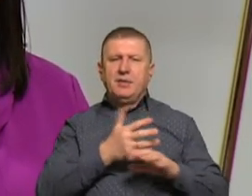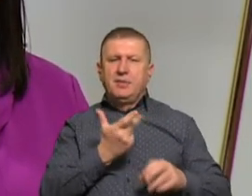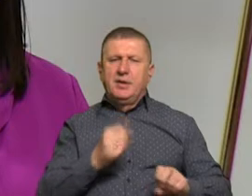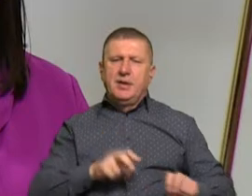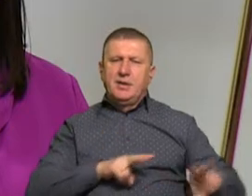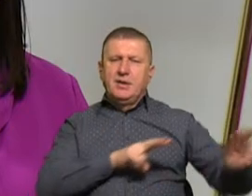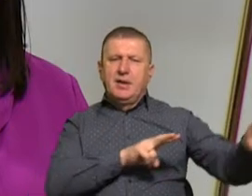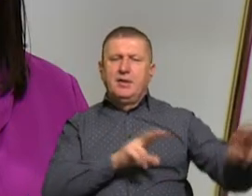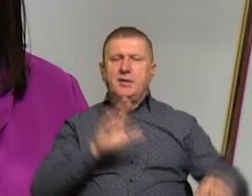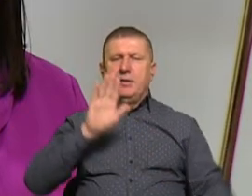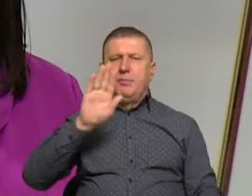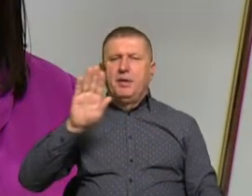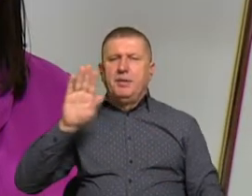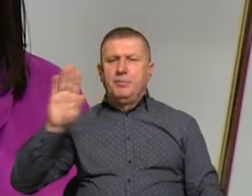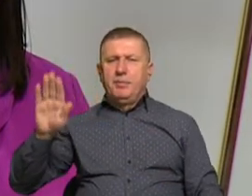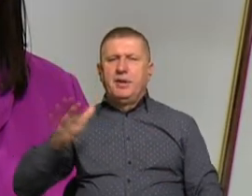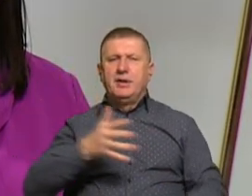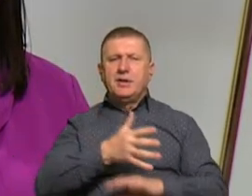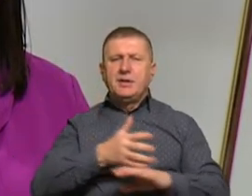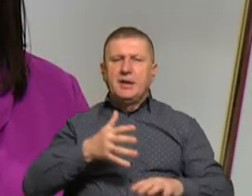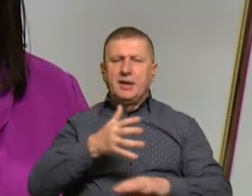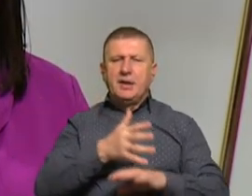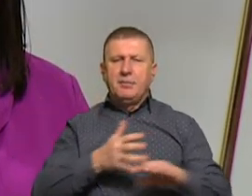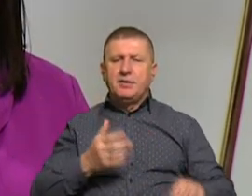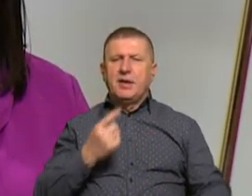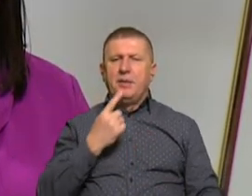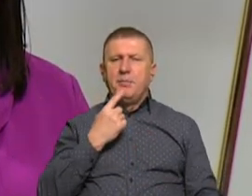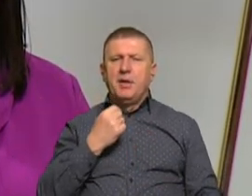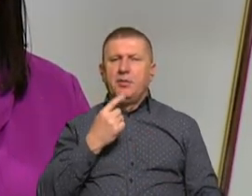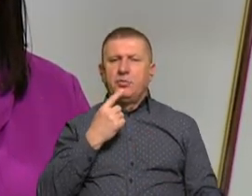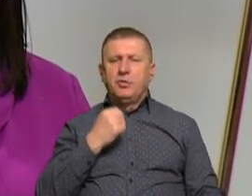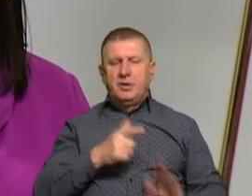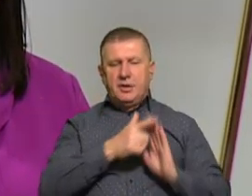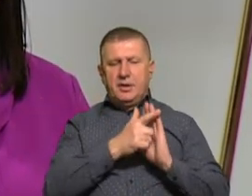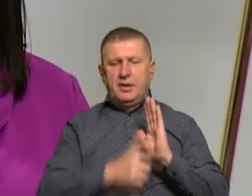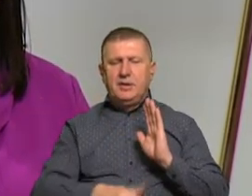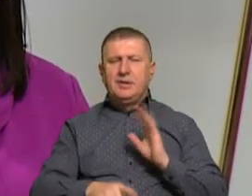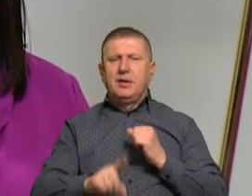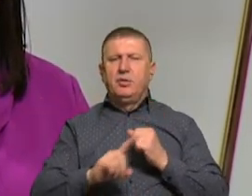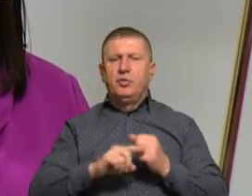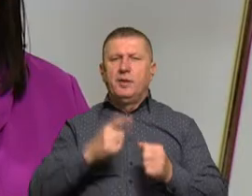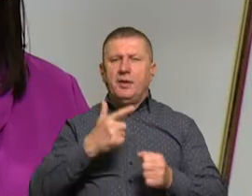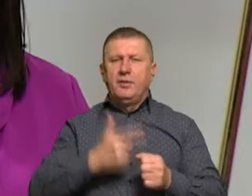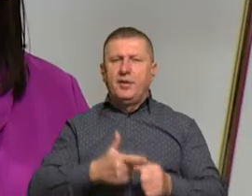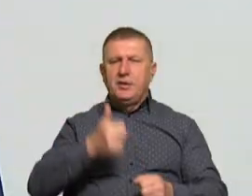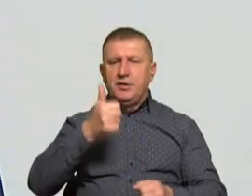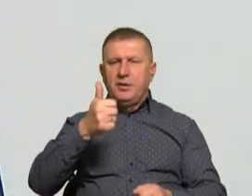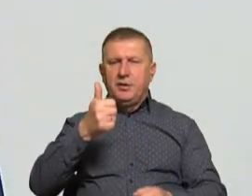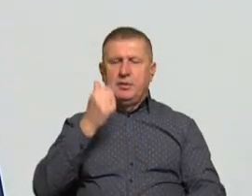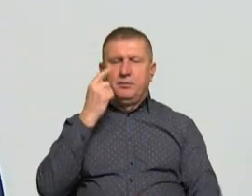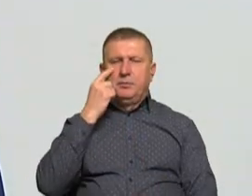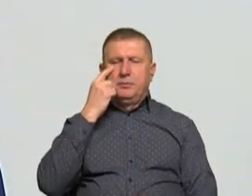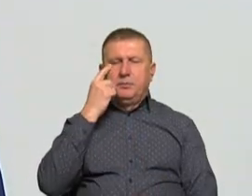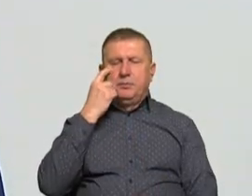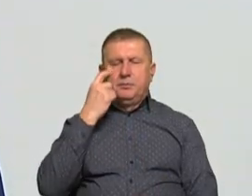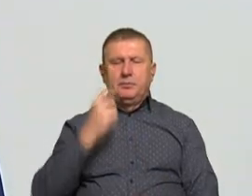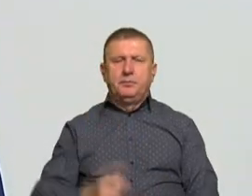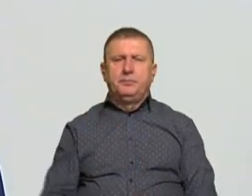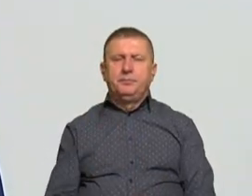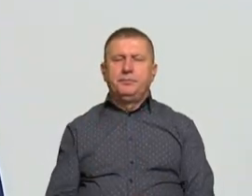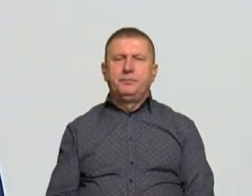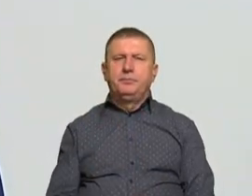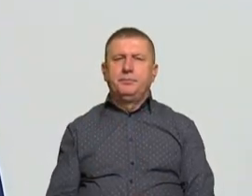BB. Nazywam się Zaremska, Małgorzata Zaremska, a moja lista ma numer 21. Dziękuję bardzo. Dziękuję